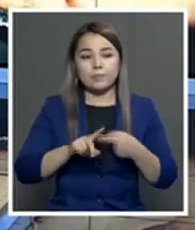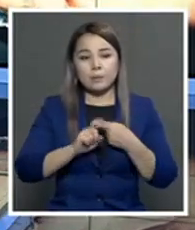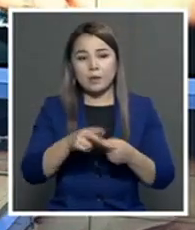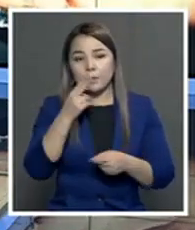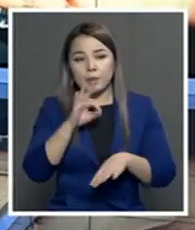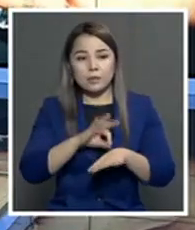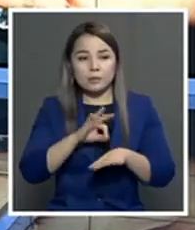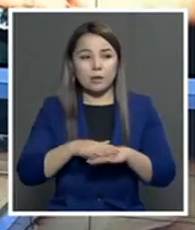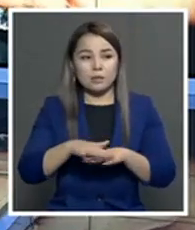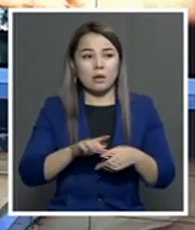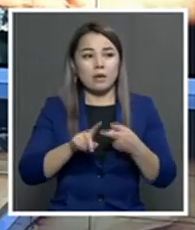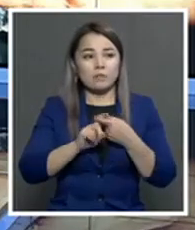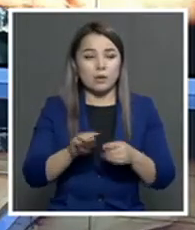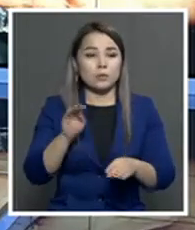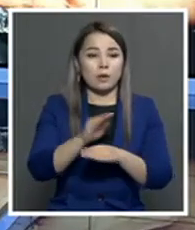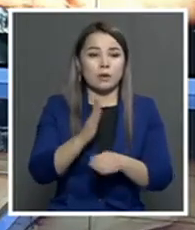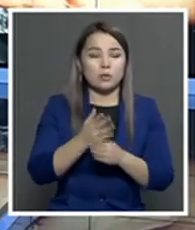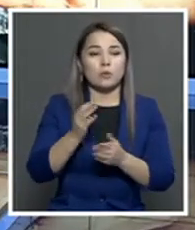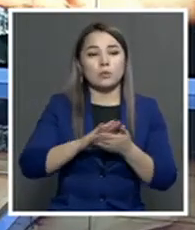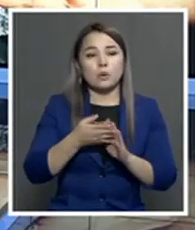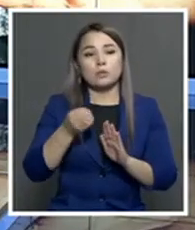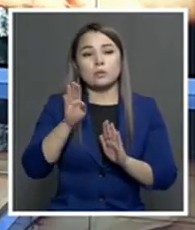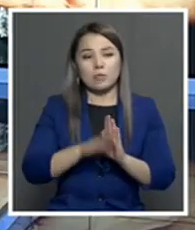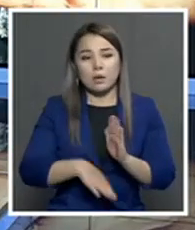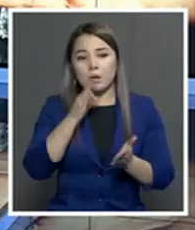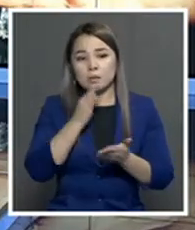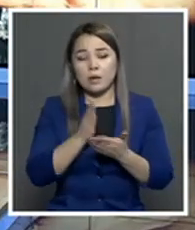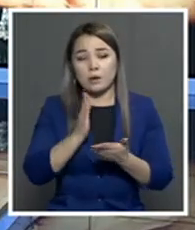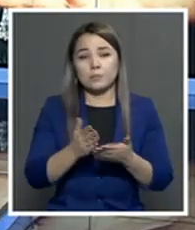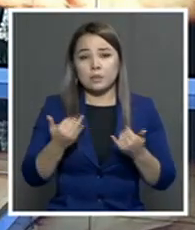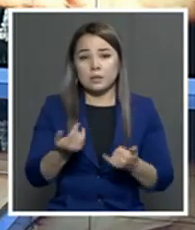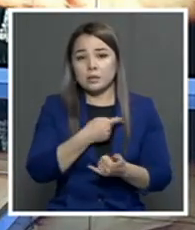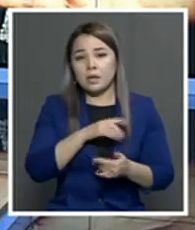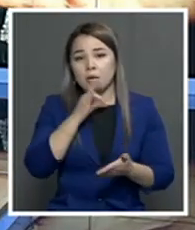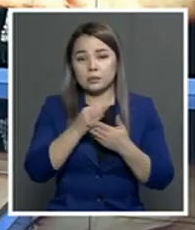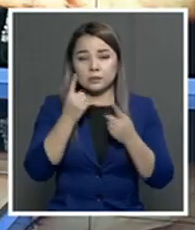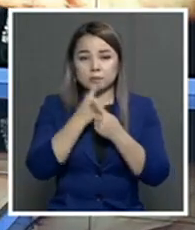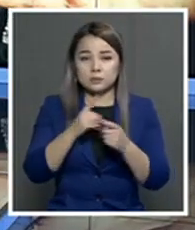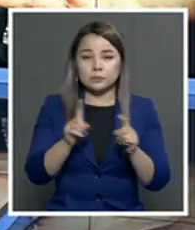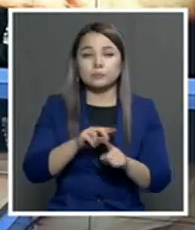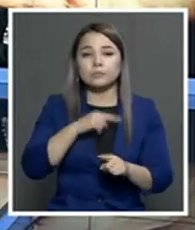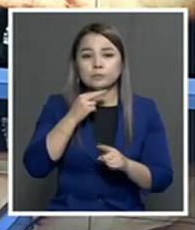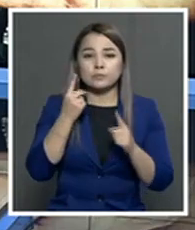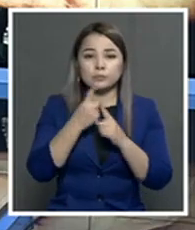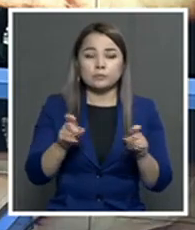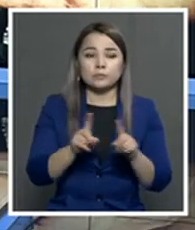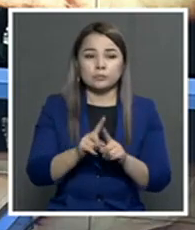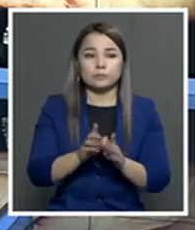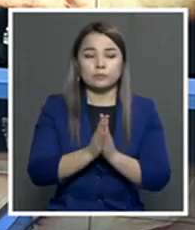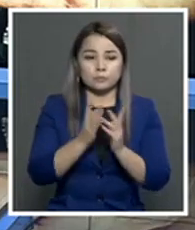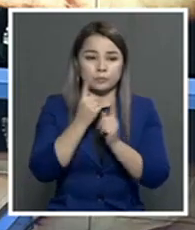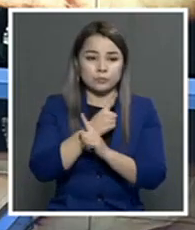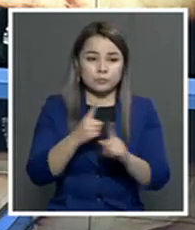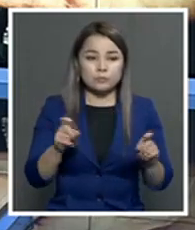жедел респираторлы инфекция қосылып, ахуал күн сайын өршіп барады. Осай деген дәрігерлер арқаны кеңге салуға әлі ерте екен айтып,